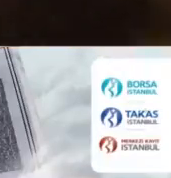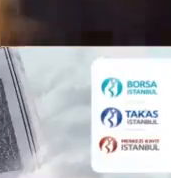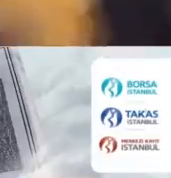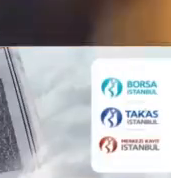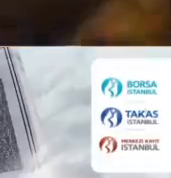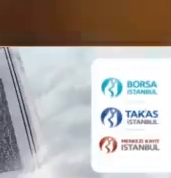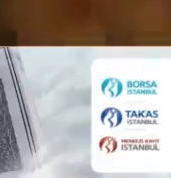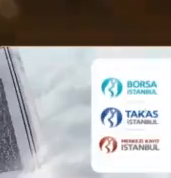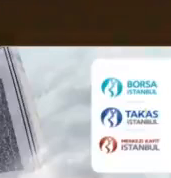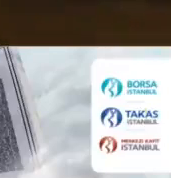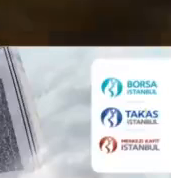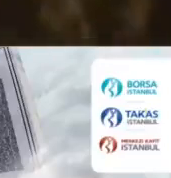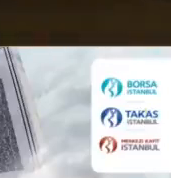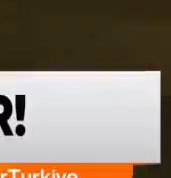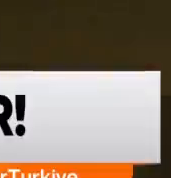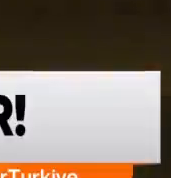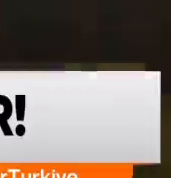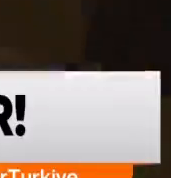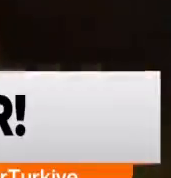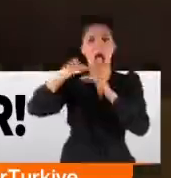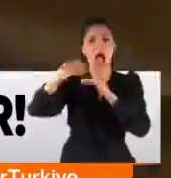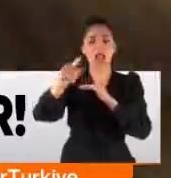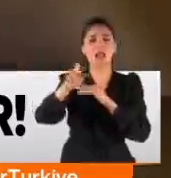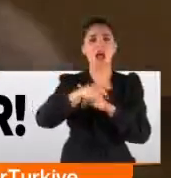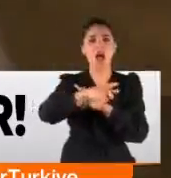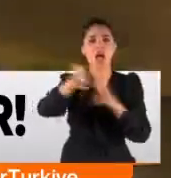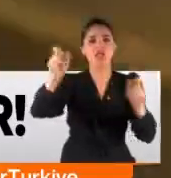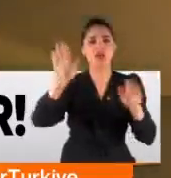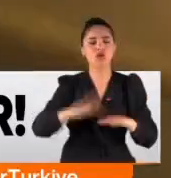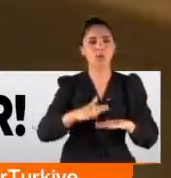Hainlere karşı göğüslerini siper eden halkın üzerine ateş açıldı.